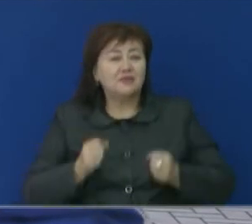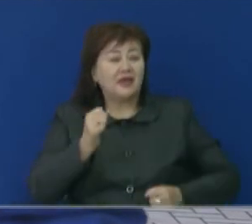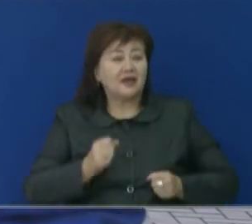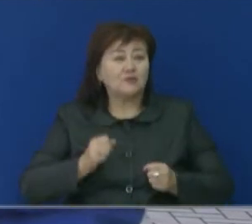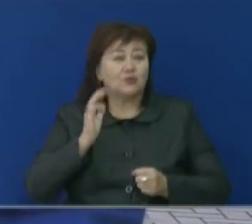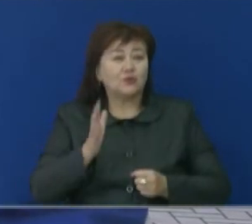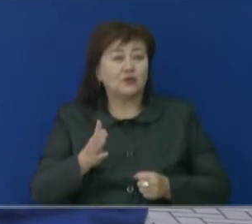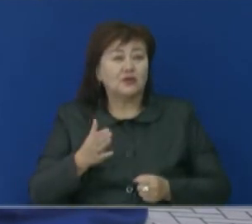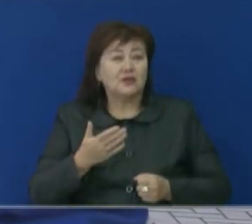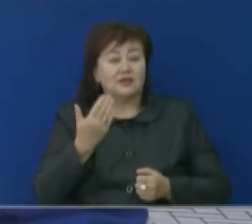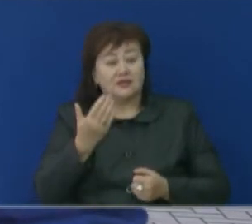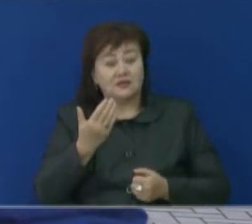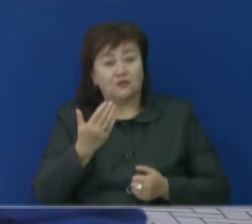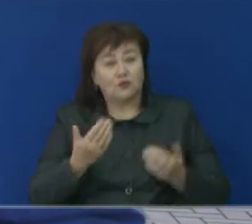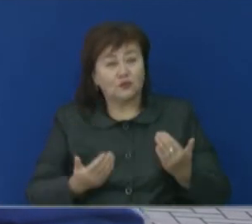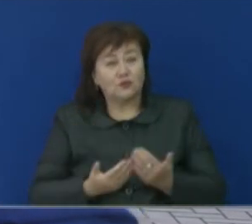Менің жаңа бір